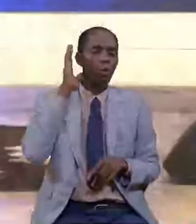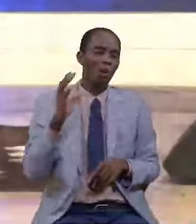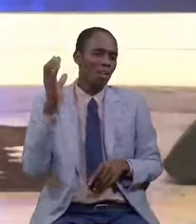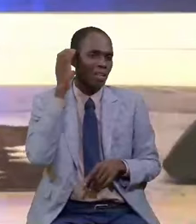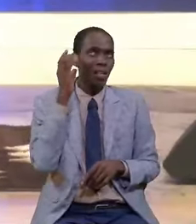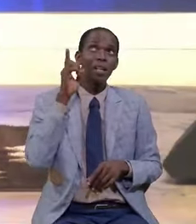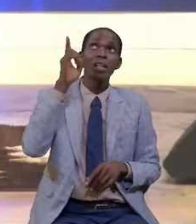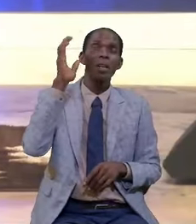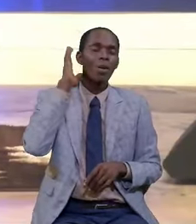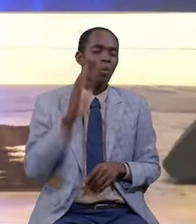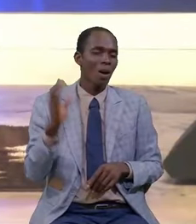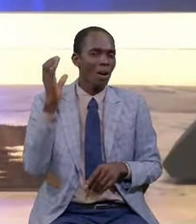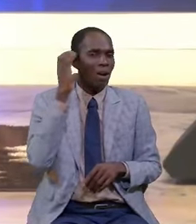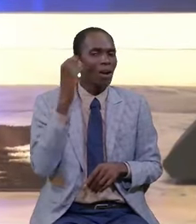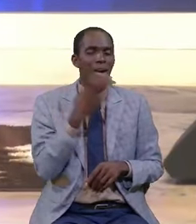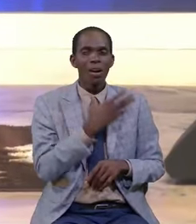répondra.